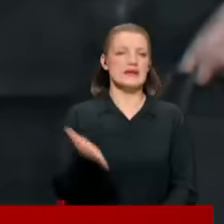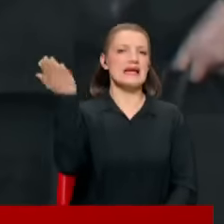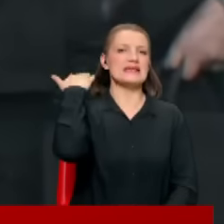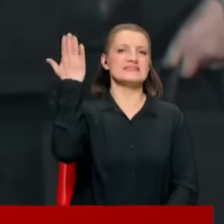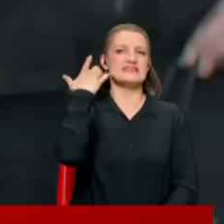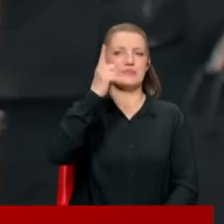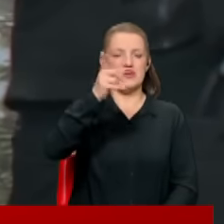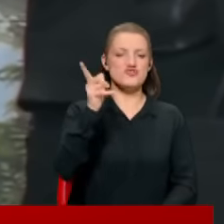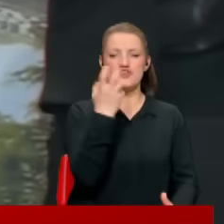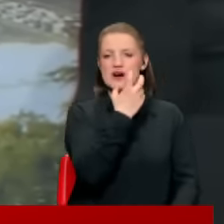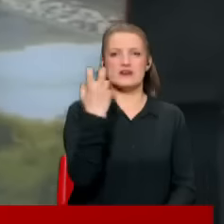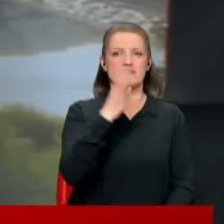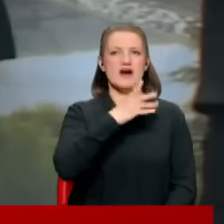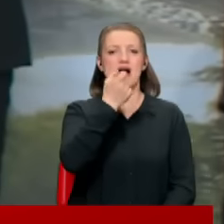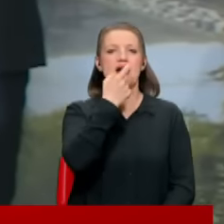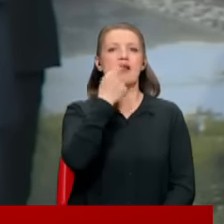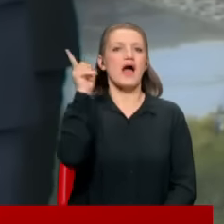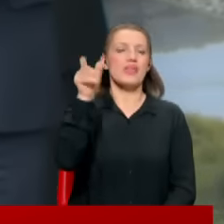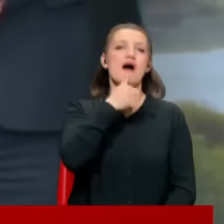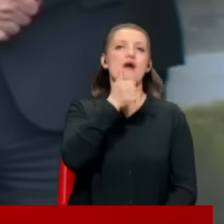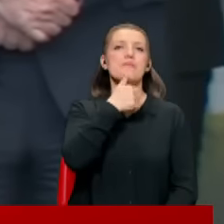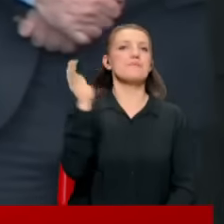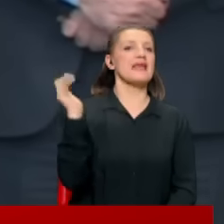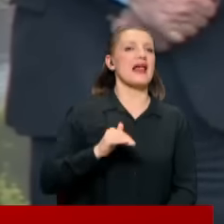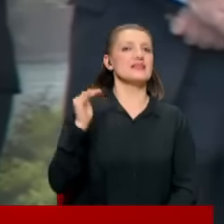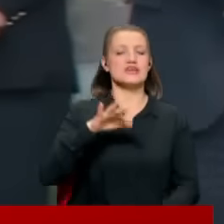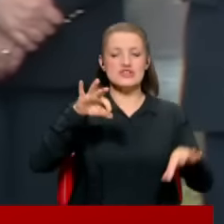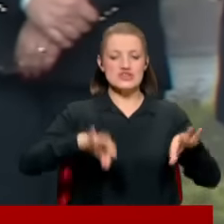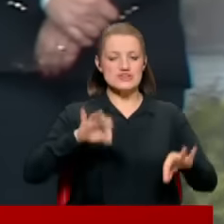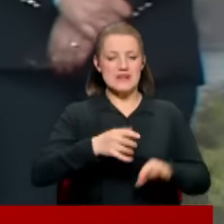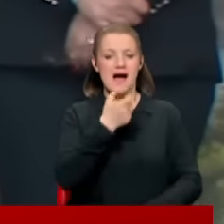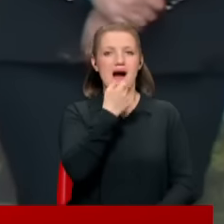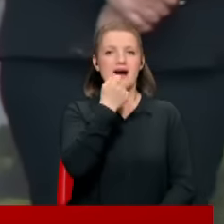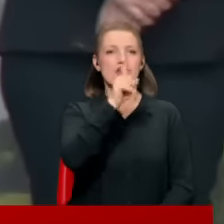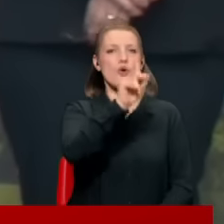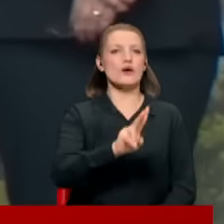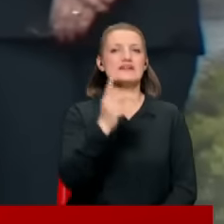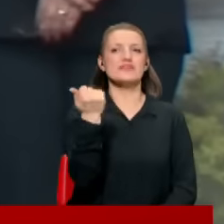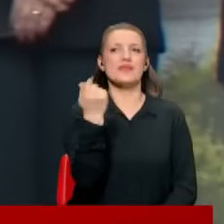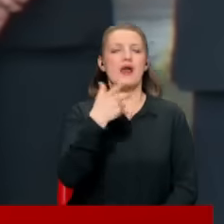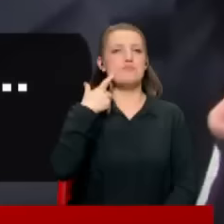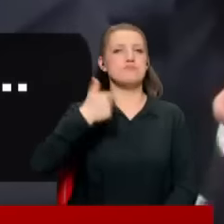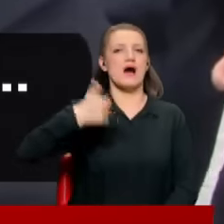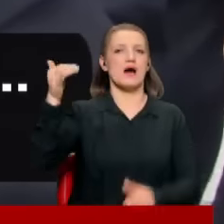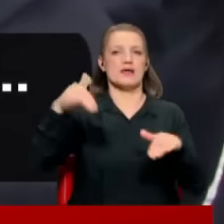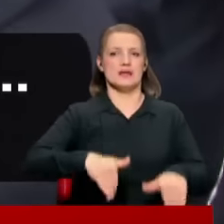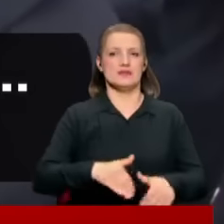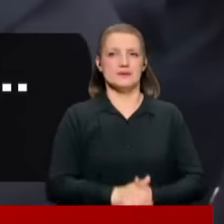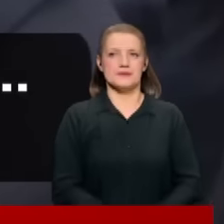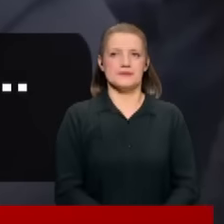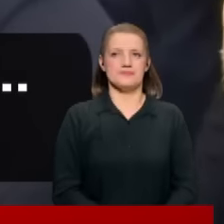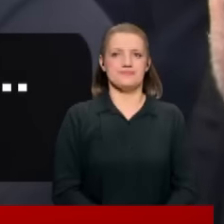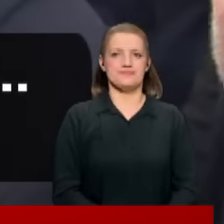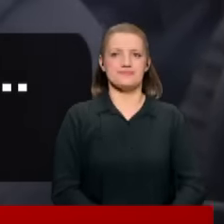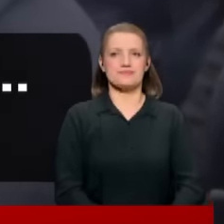Eskiden bir türkü vardı, Ankara'dan abim geldi diye. Şimdi Ankara'dan 17 tane bakan geldi. Muradımız